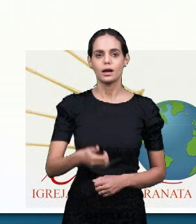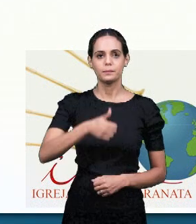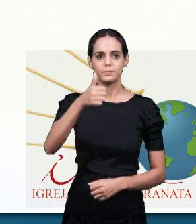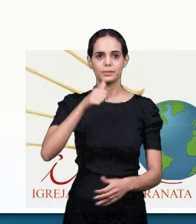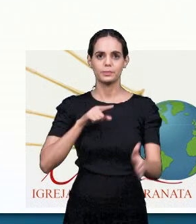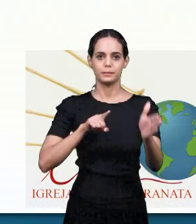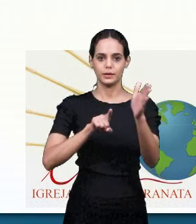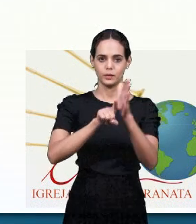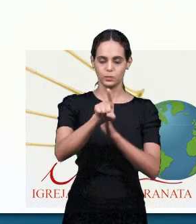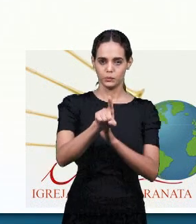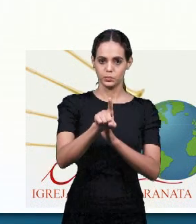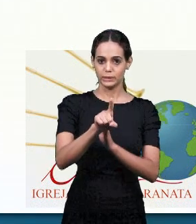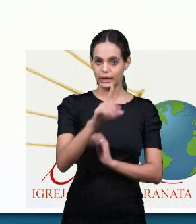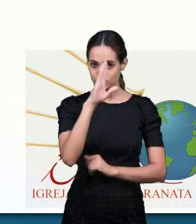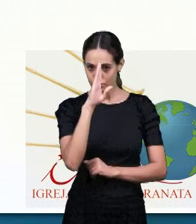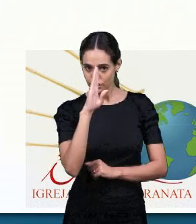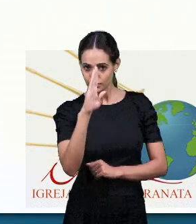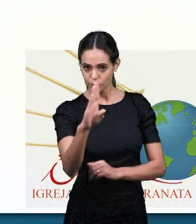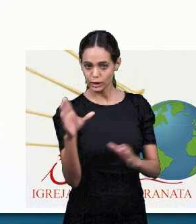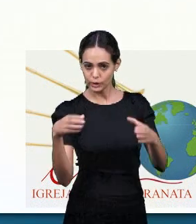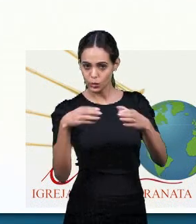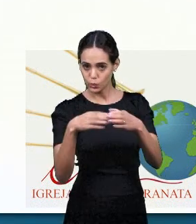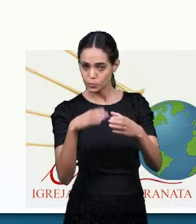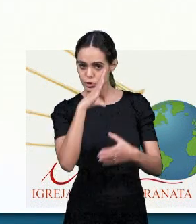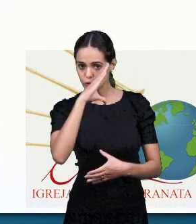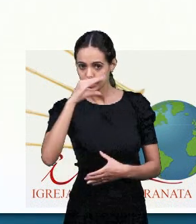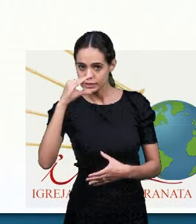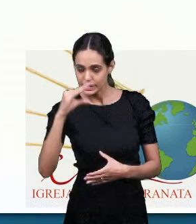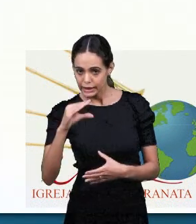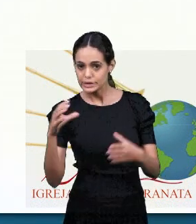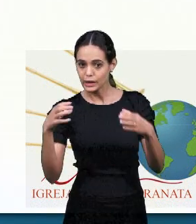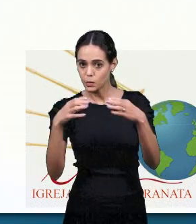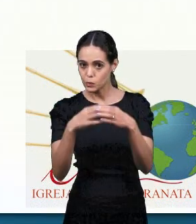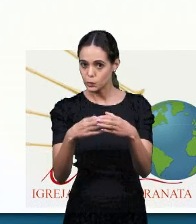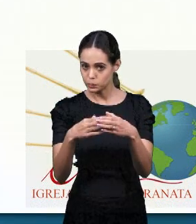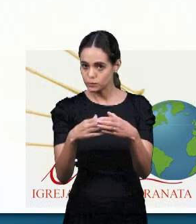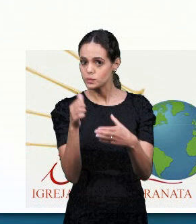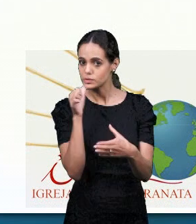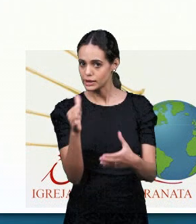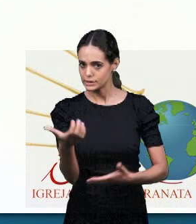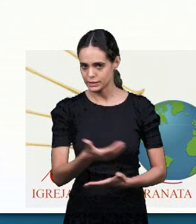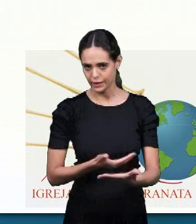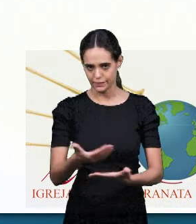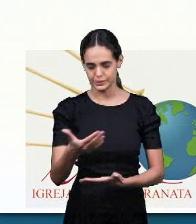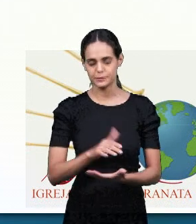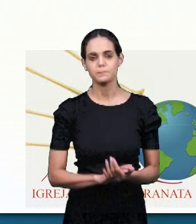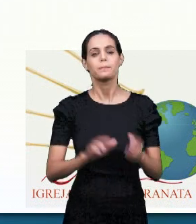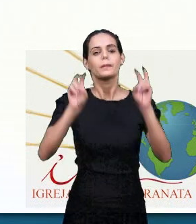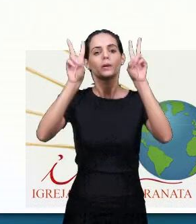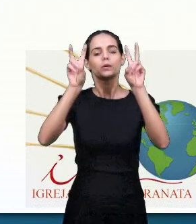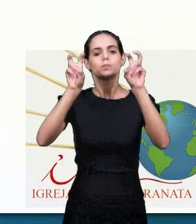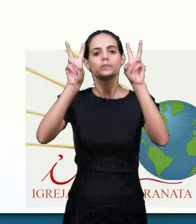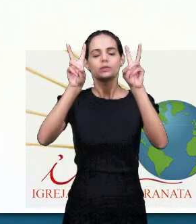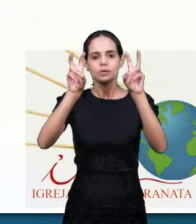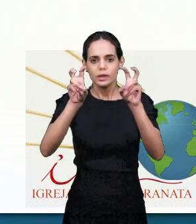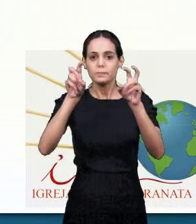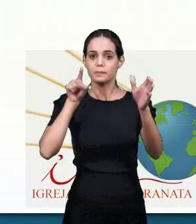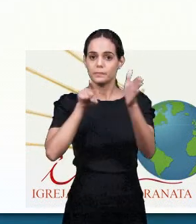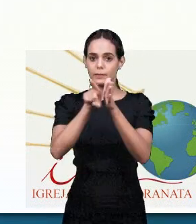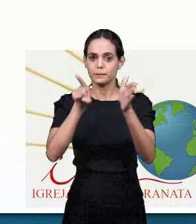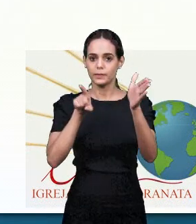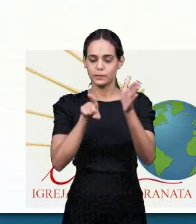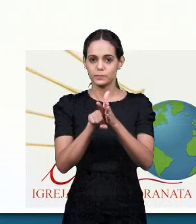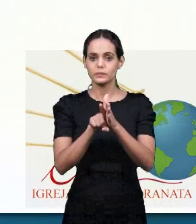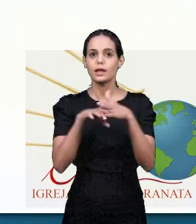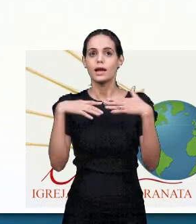La première question est dirigée aux adolescents et dames. Et la thématique de toutes les questions est celle-ci.